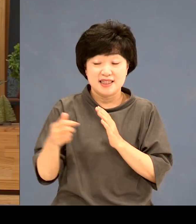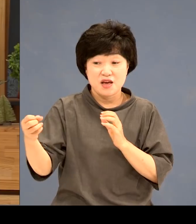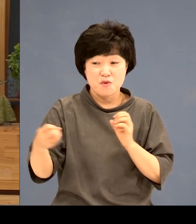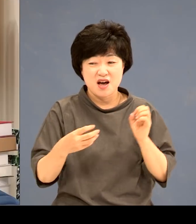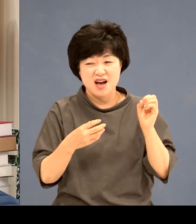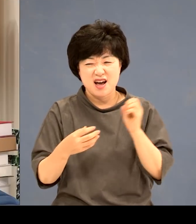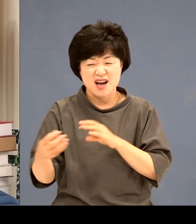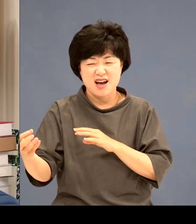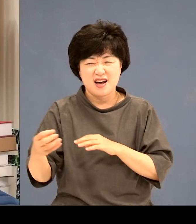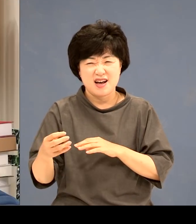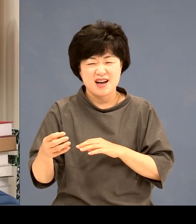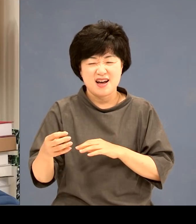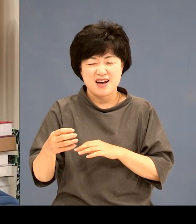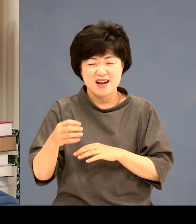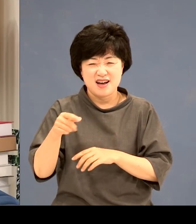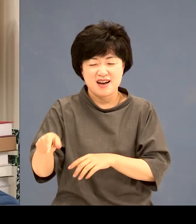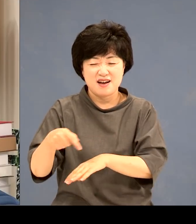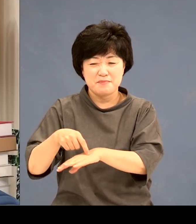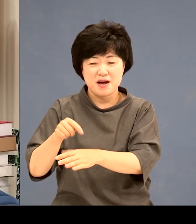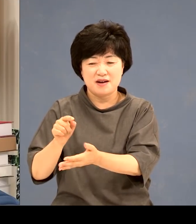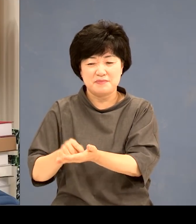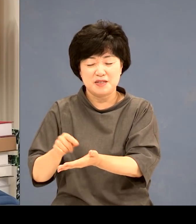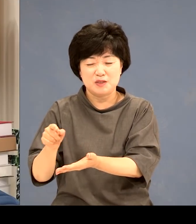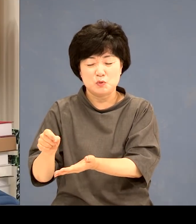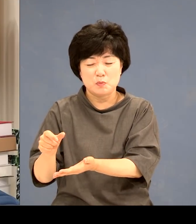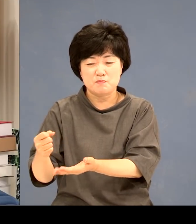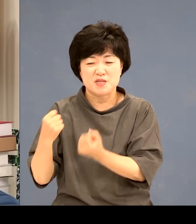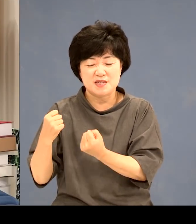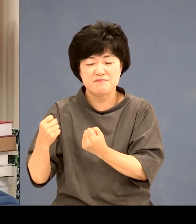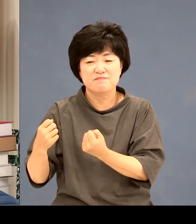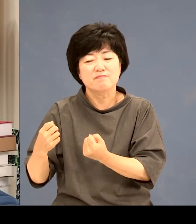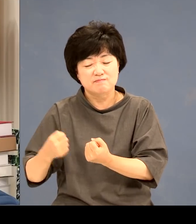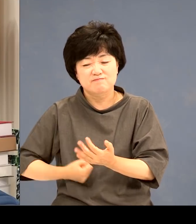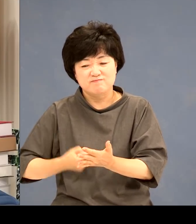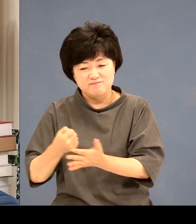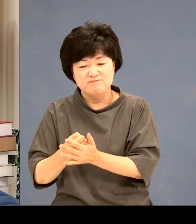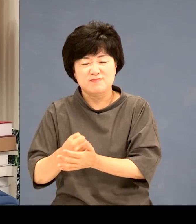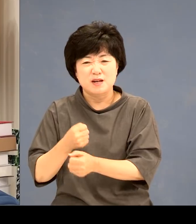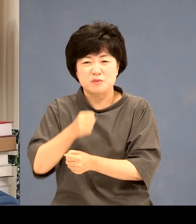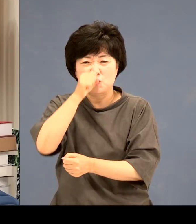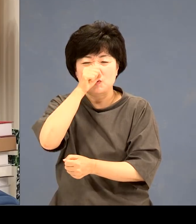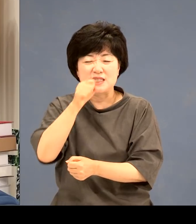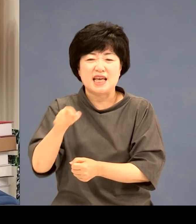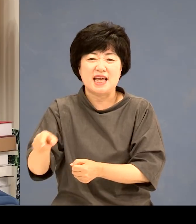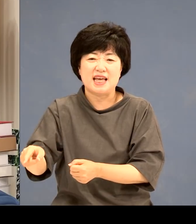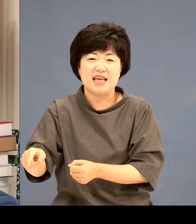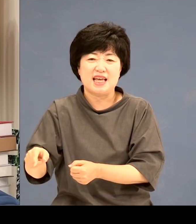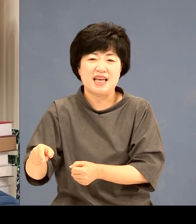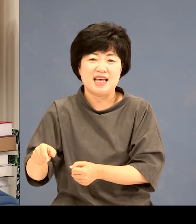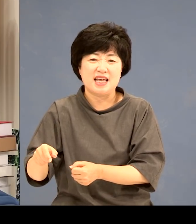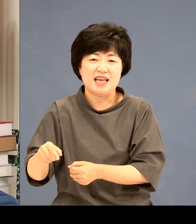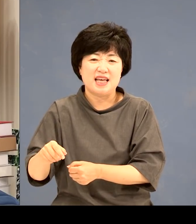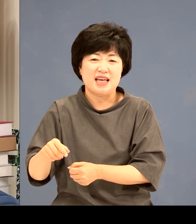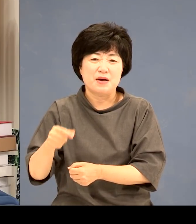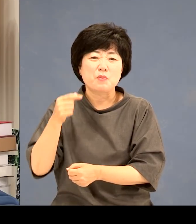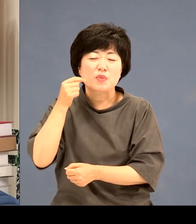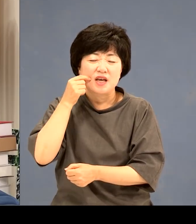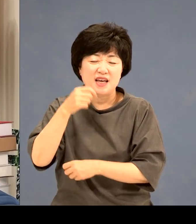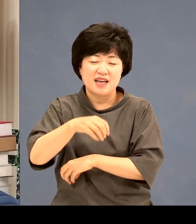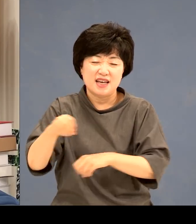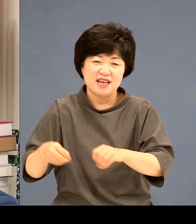이제 그렇게 얘기를 좀 했더라면 네. 그 아이들의 마음이 더 이렇게 힘을 얻고 잘 있을 수 있었는데 네.